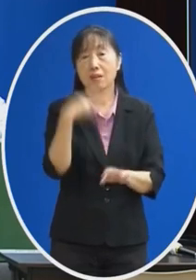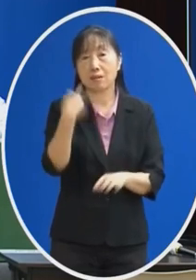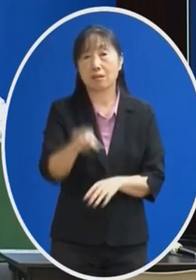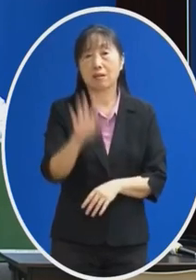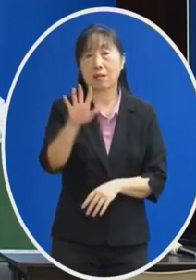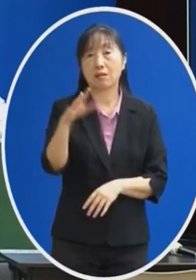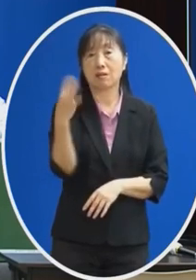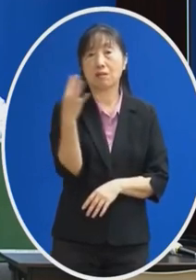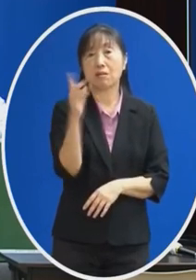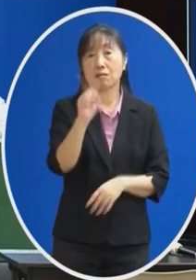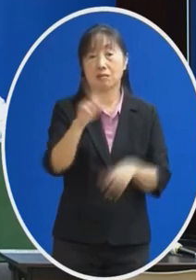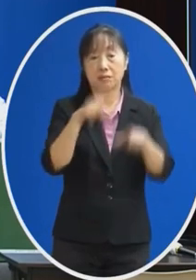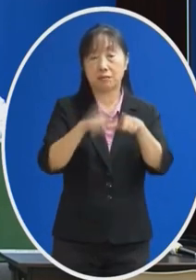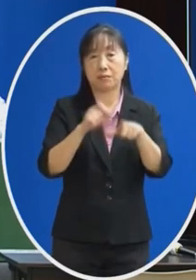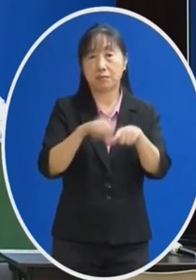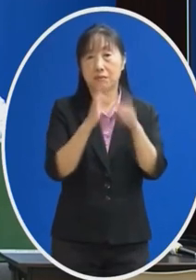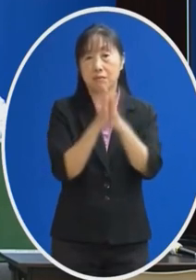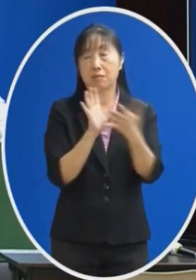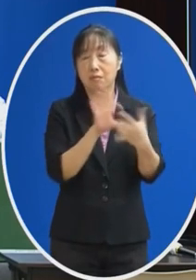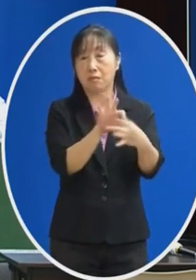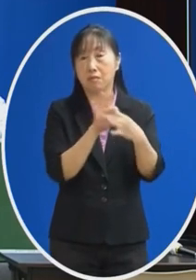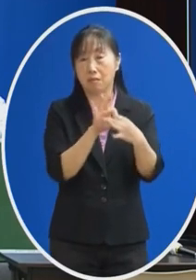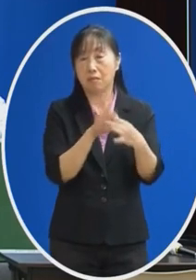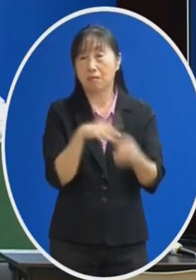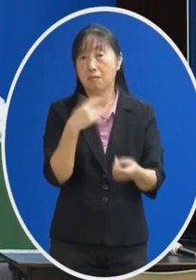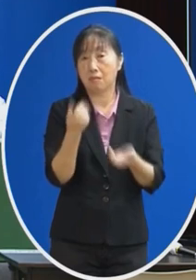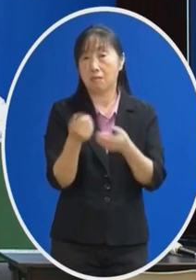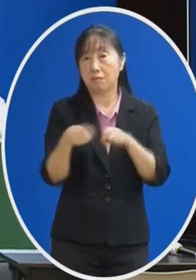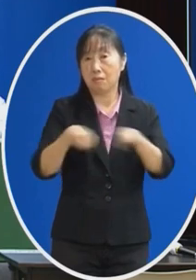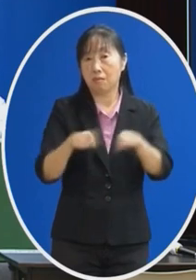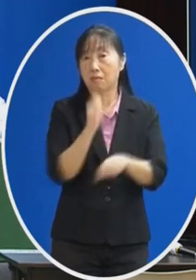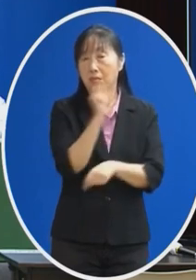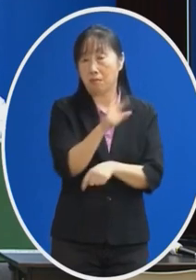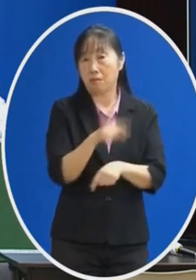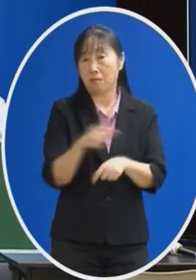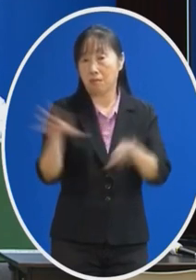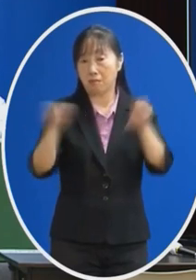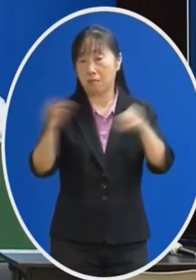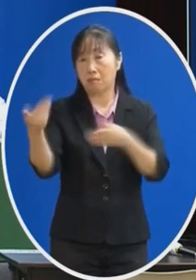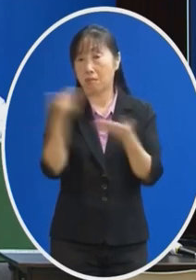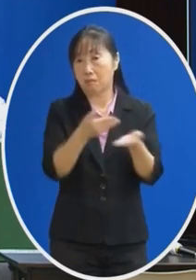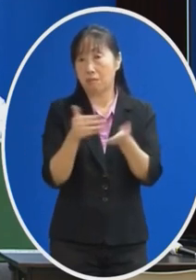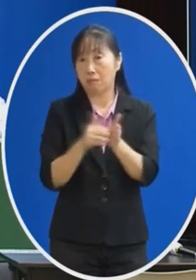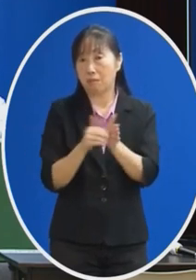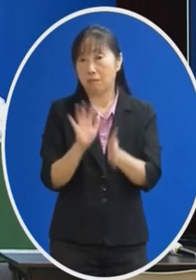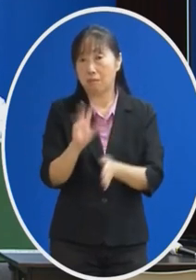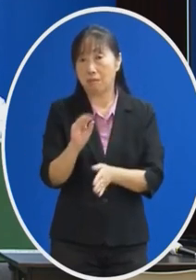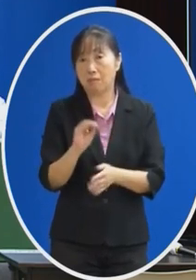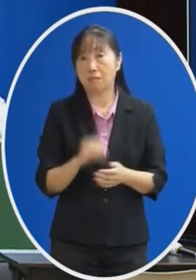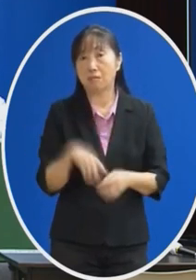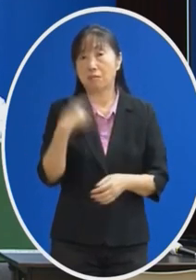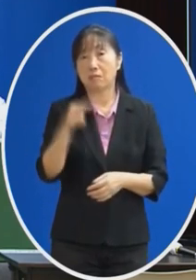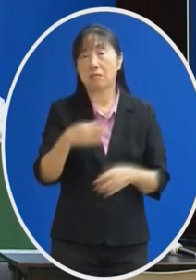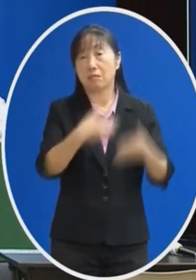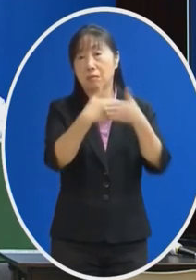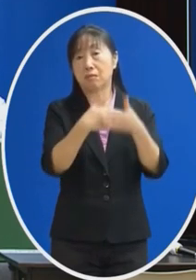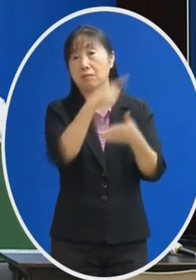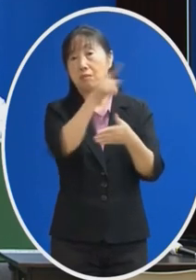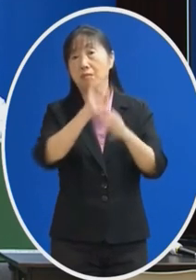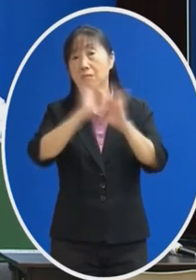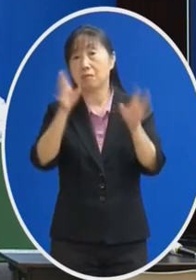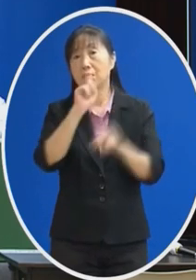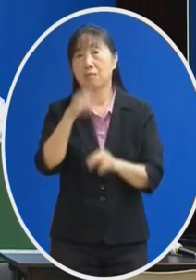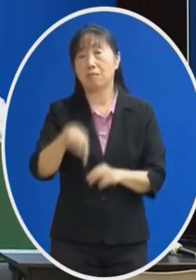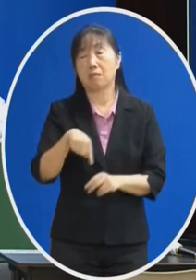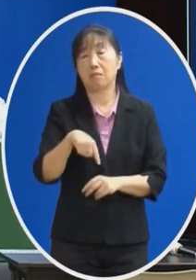业有接洽采购文件，是已经送到指挥中心？另外有中国官媒提到，就是说报道说台湾要捐